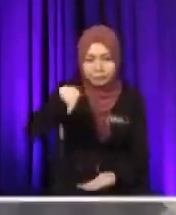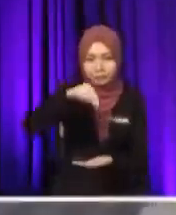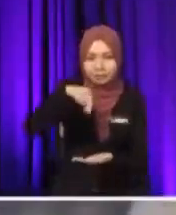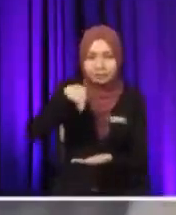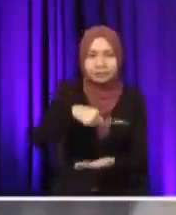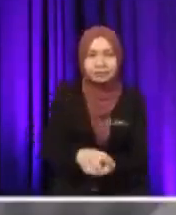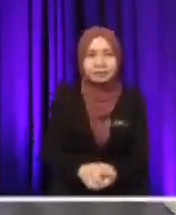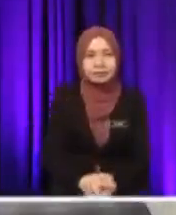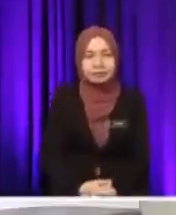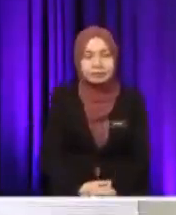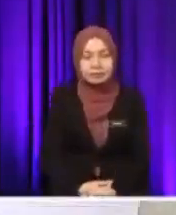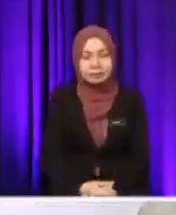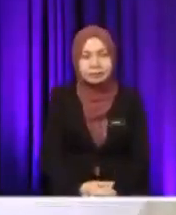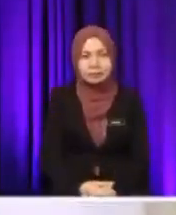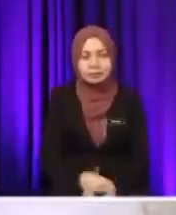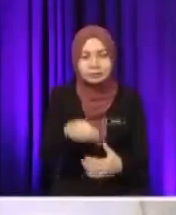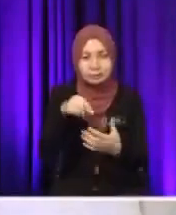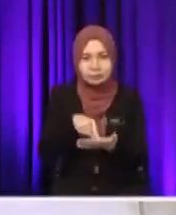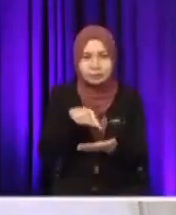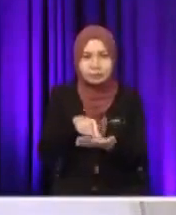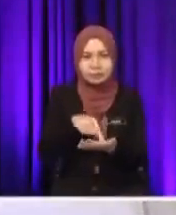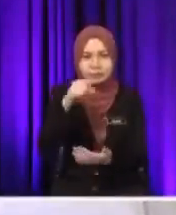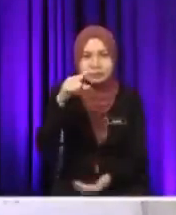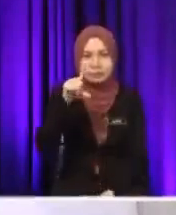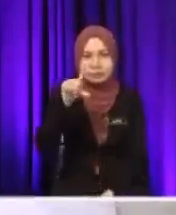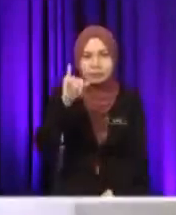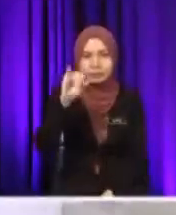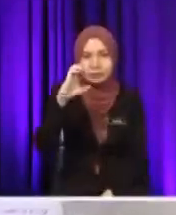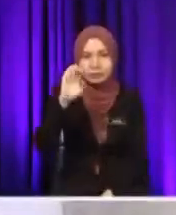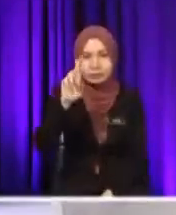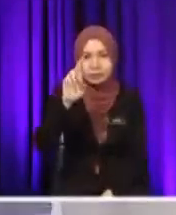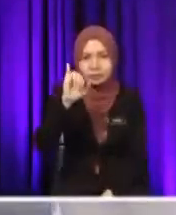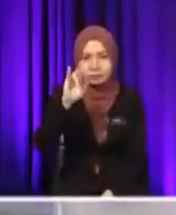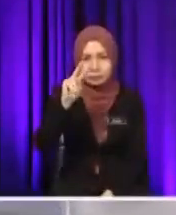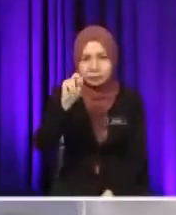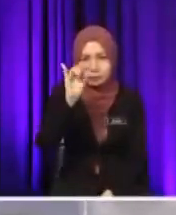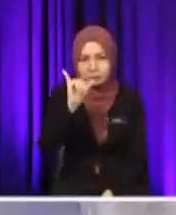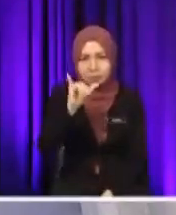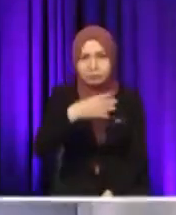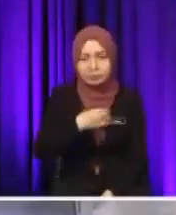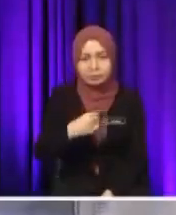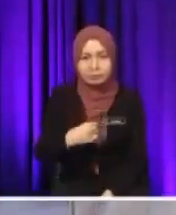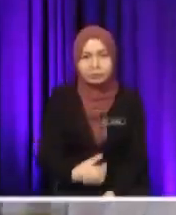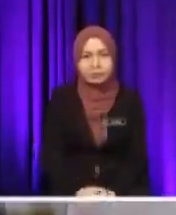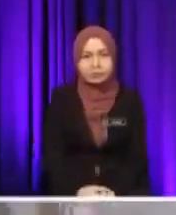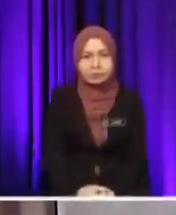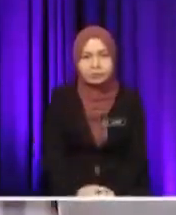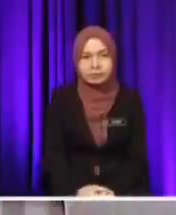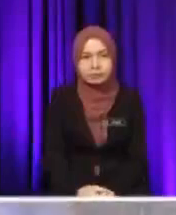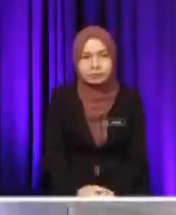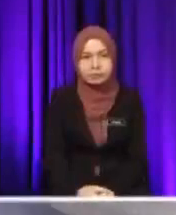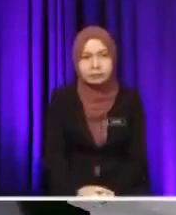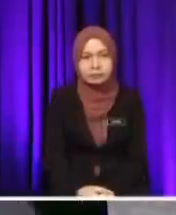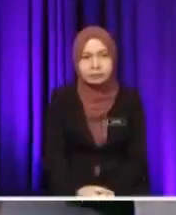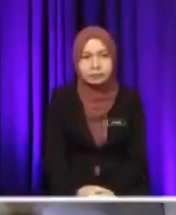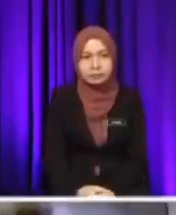Yang ni dalam glycerin yang bukan jenis tadi. Okey. Yang pekat tadi lah. Okey. Kalau boleh nampak kan, letak sikit pun